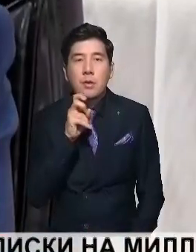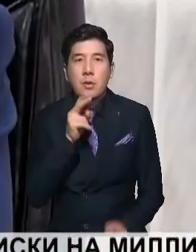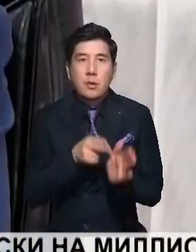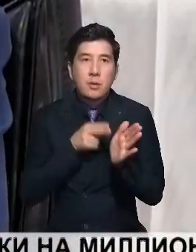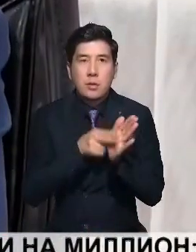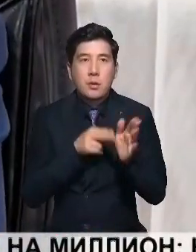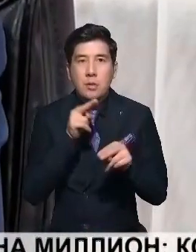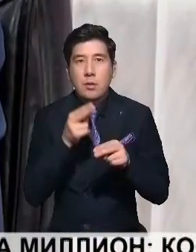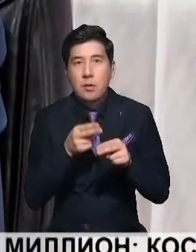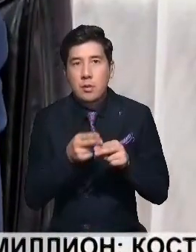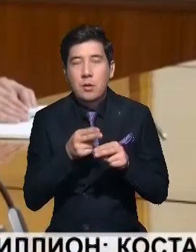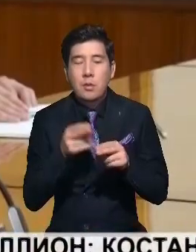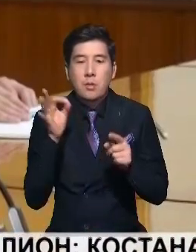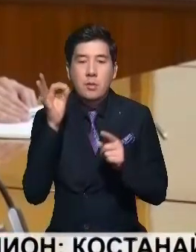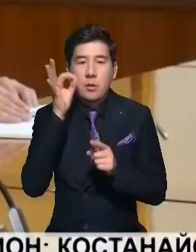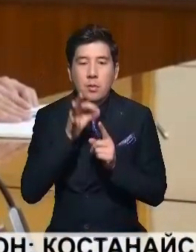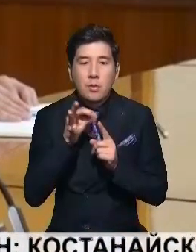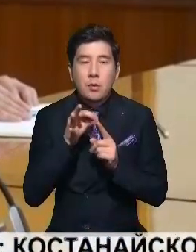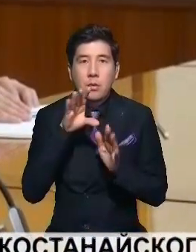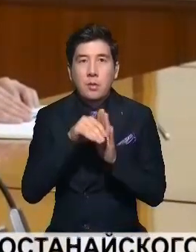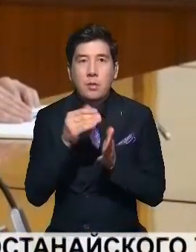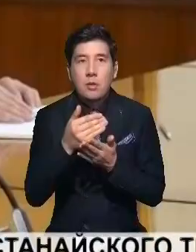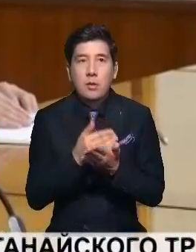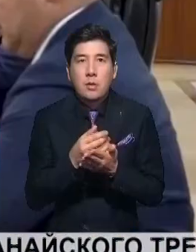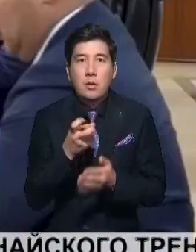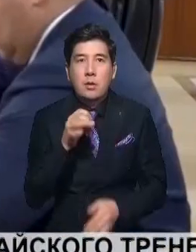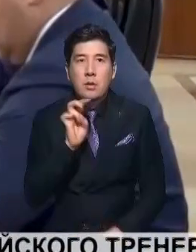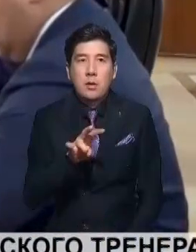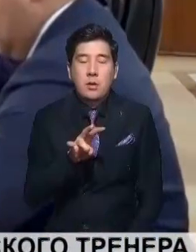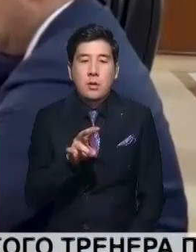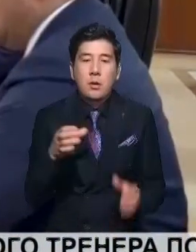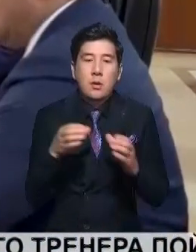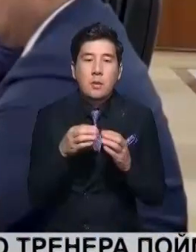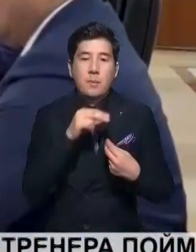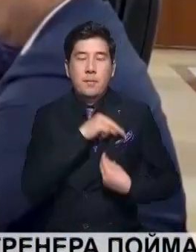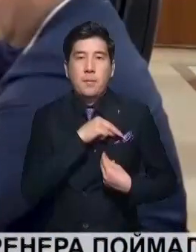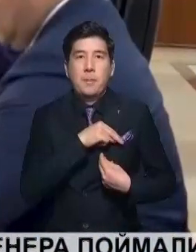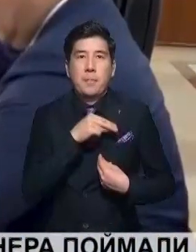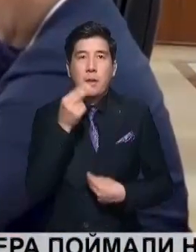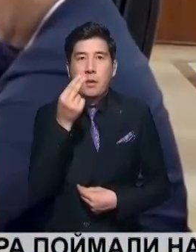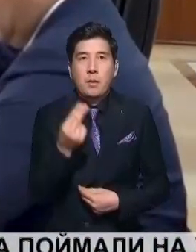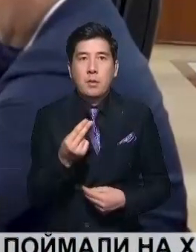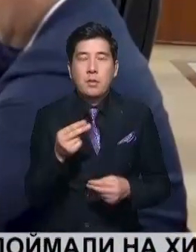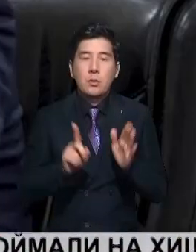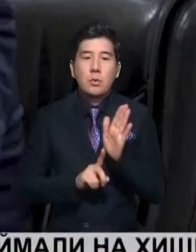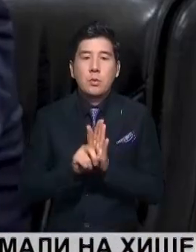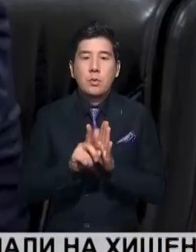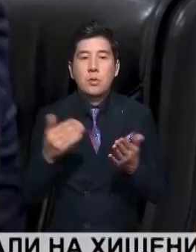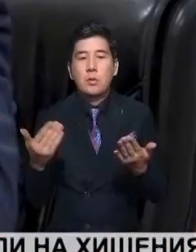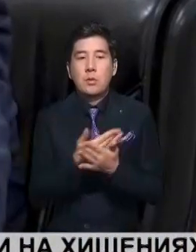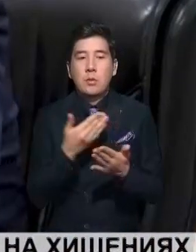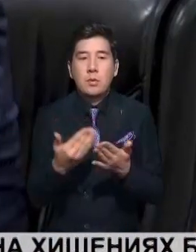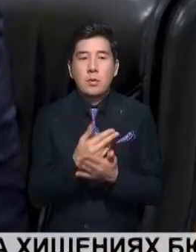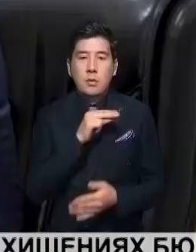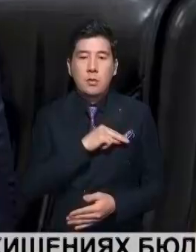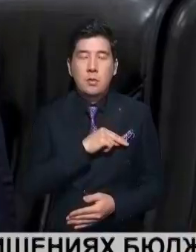отрасль. Напомню, компания является долгосрочным инвестиционным партнером нашей страны. В этом году в Астане открылся новый инженерный центр, который